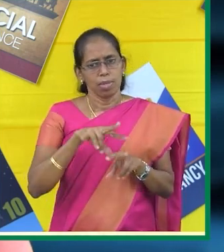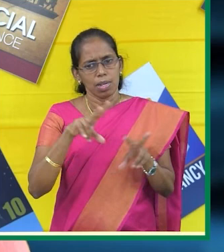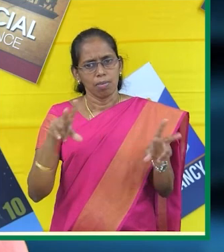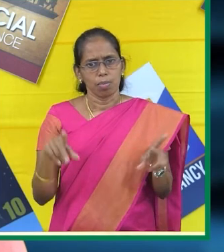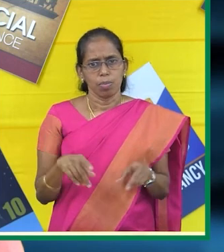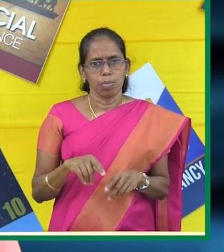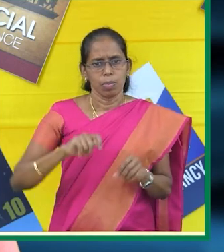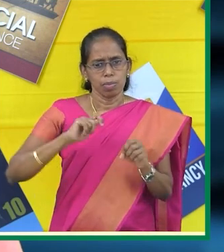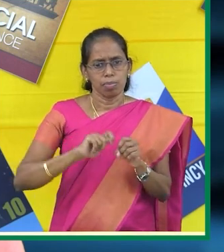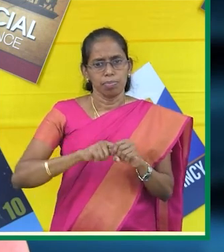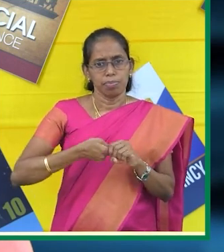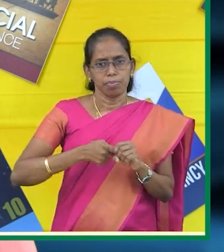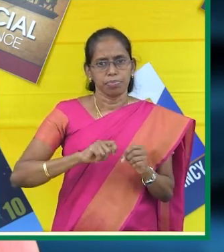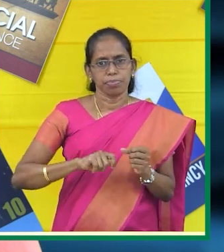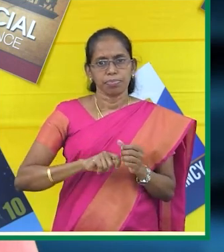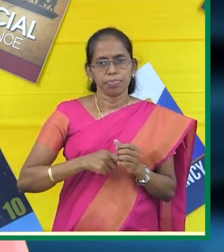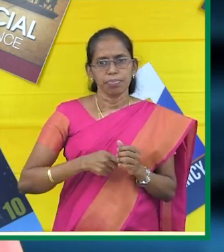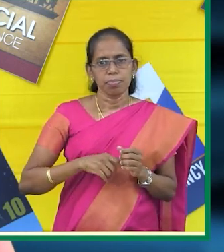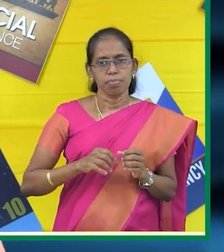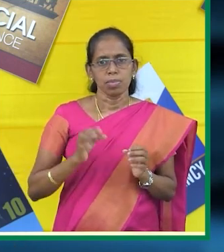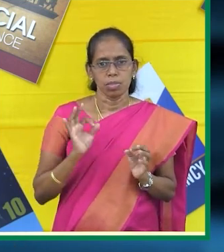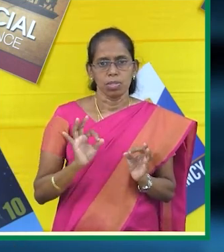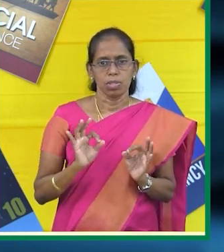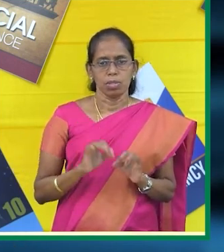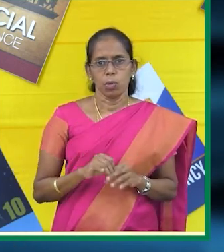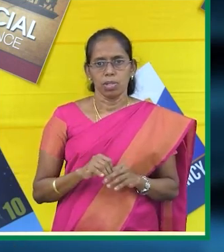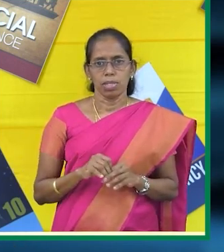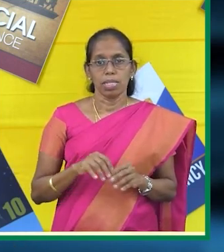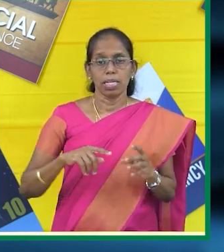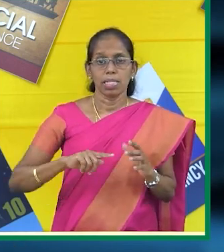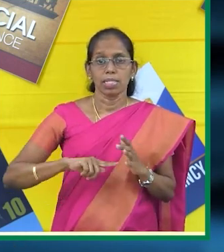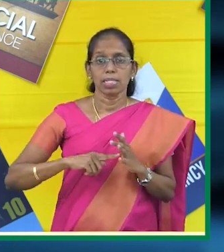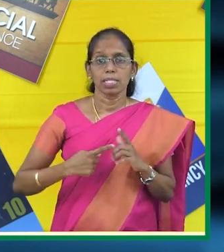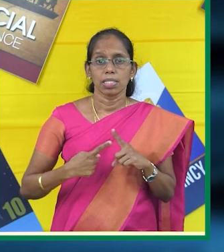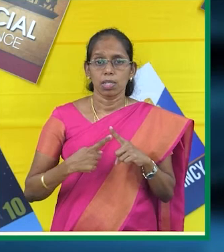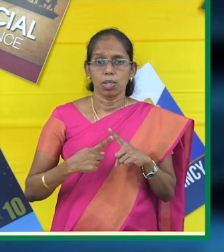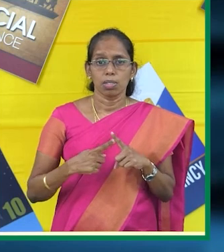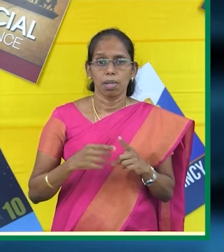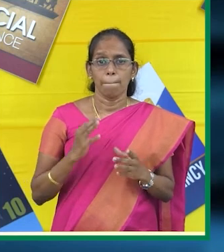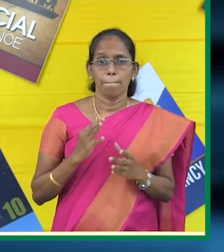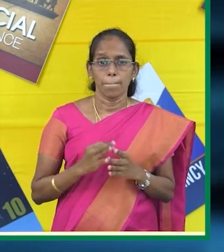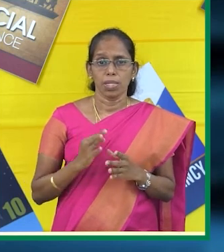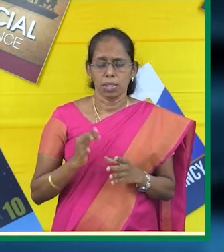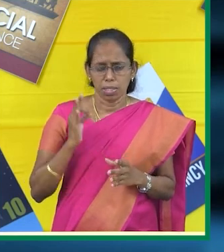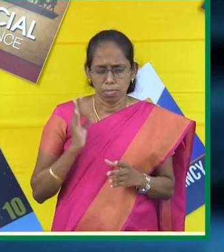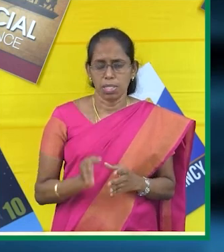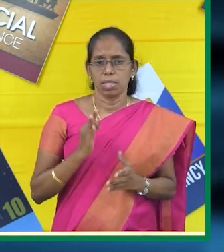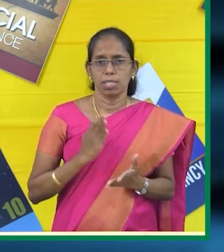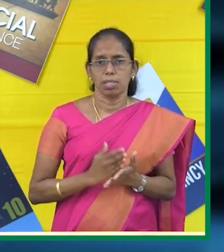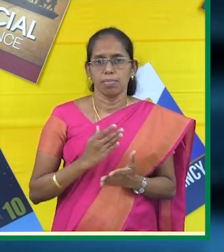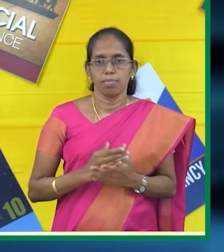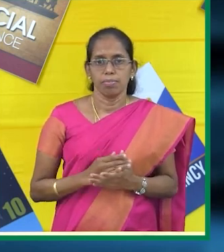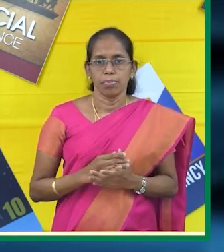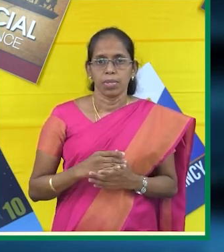ஒன்றே நமக்கு பெரும் பேராக இன்றைக்கு இருக்கிறது. த டெக்னாலஜி இஸ் மச் எசென்ஷியல்